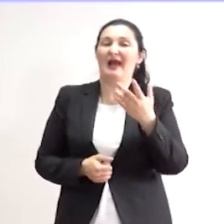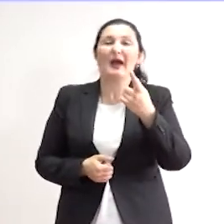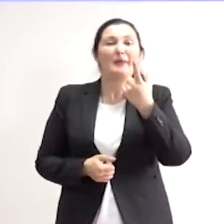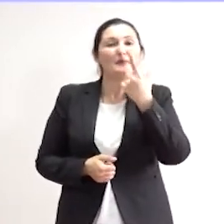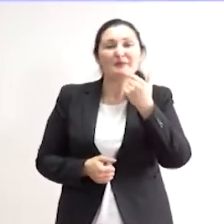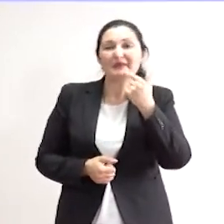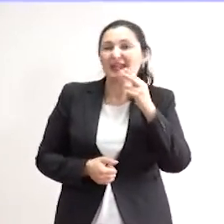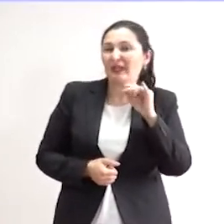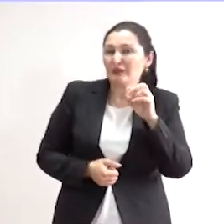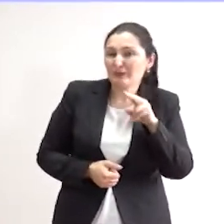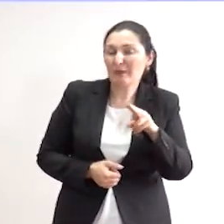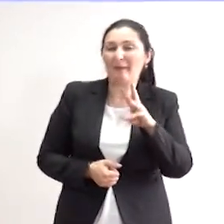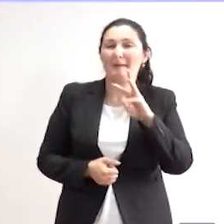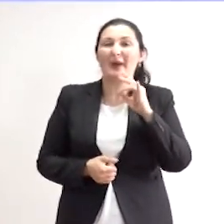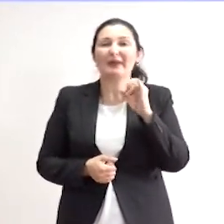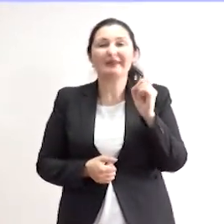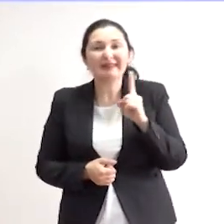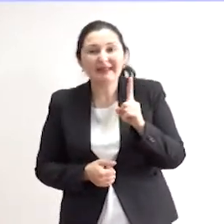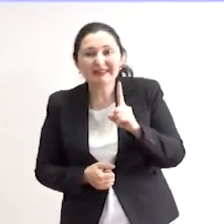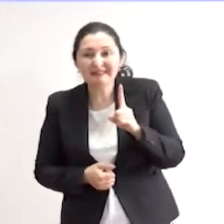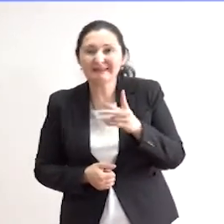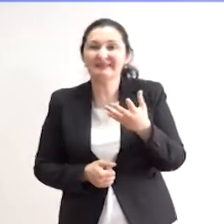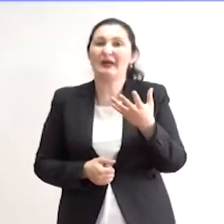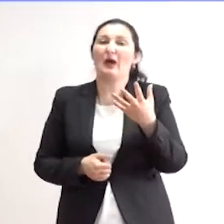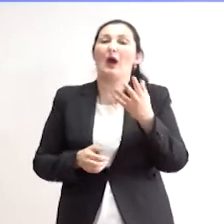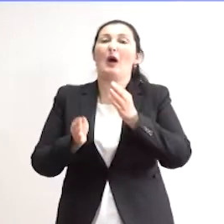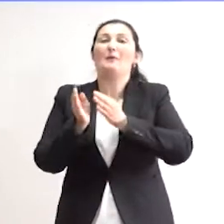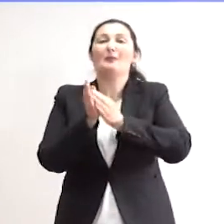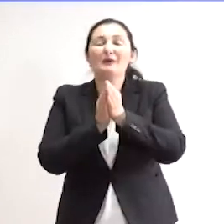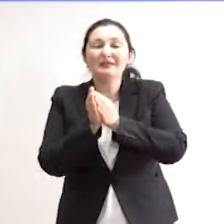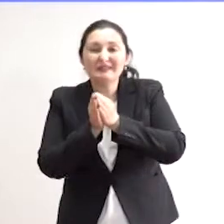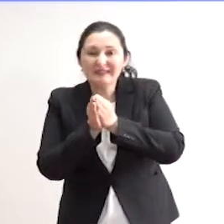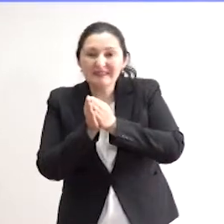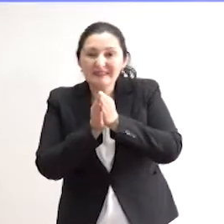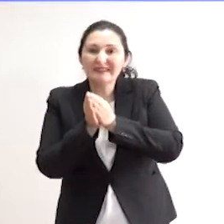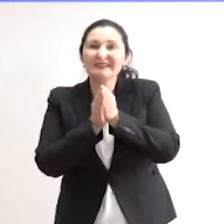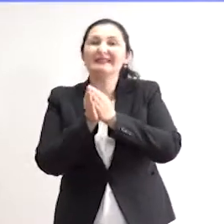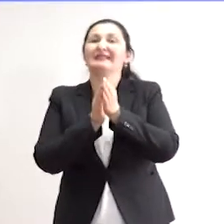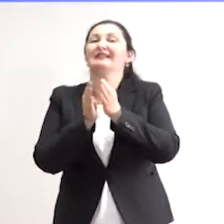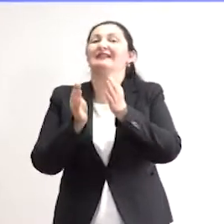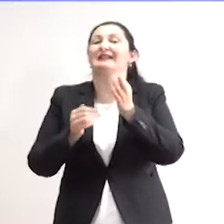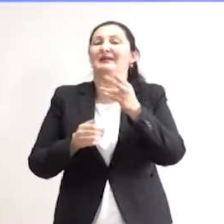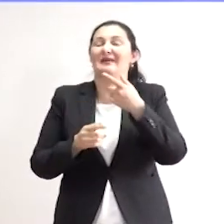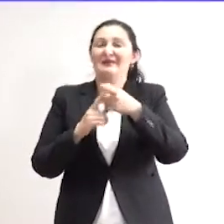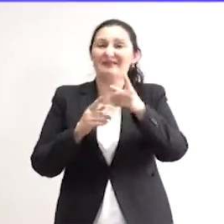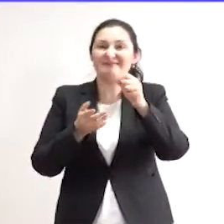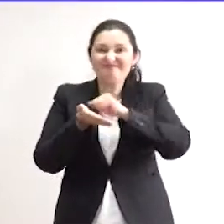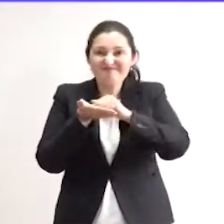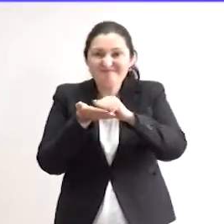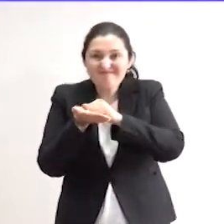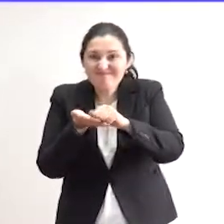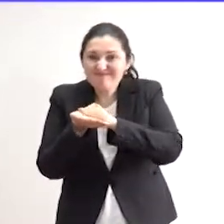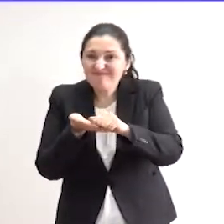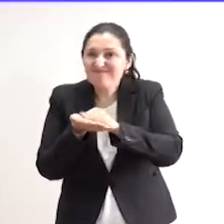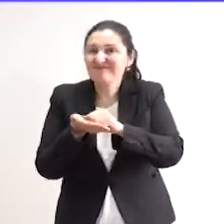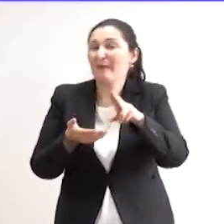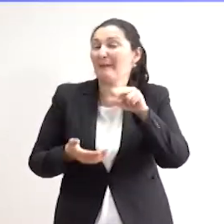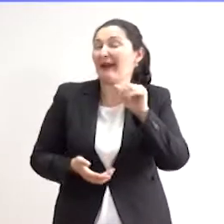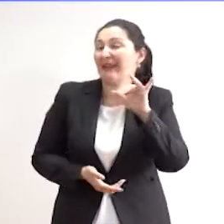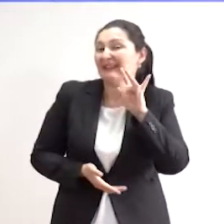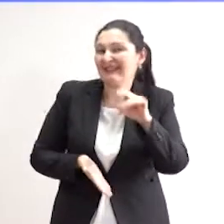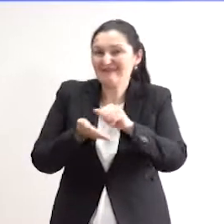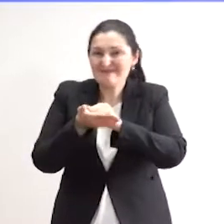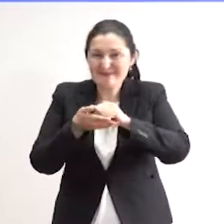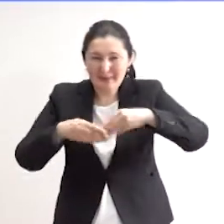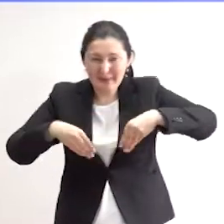کپچوک مایونز بودی رینگ و پنیر بله پنیر